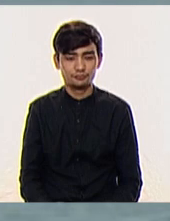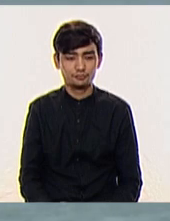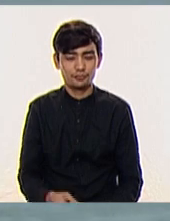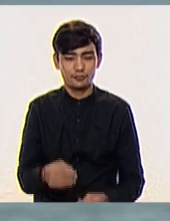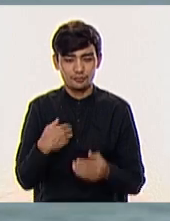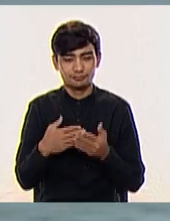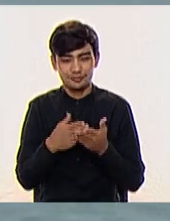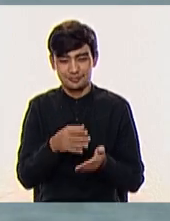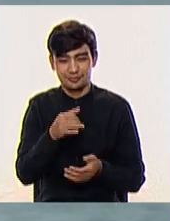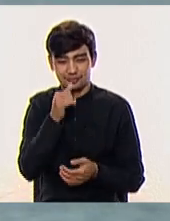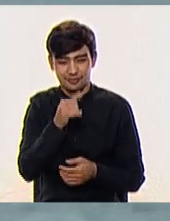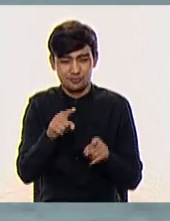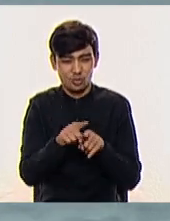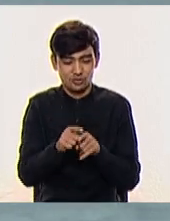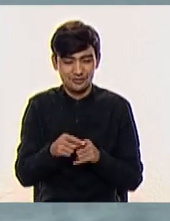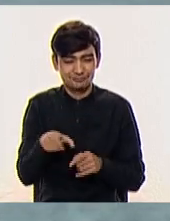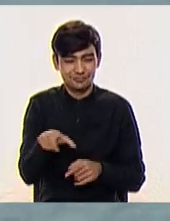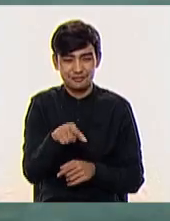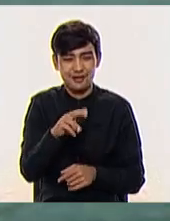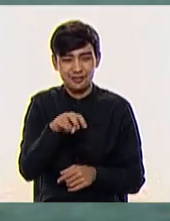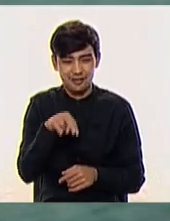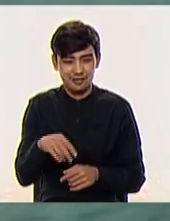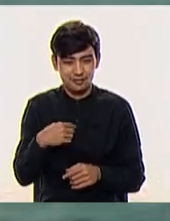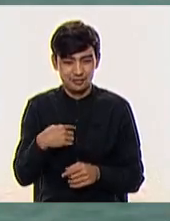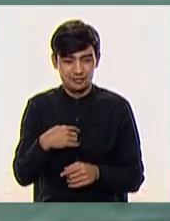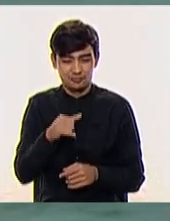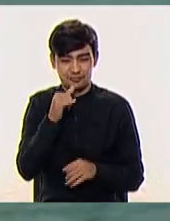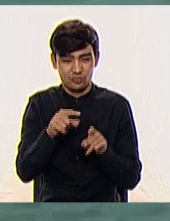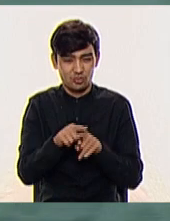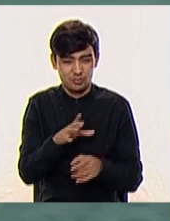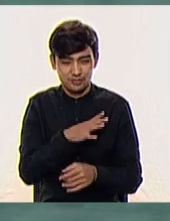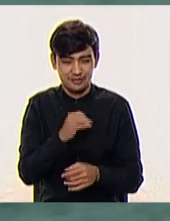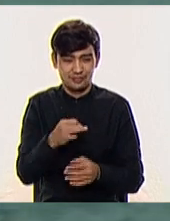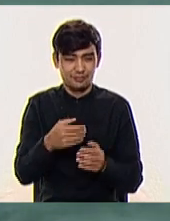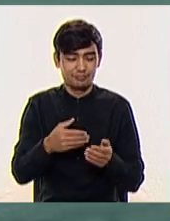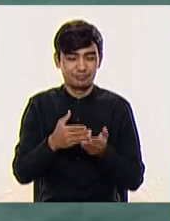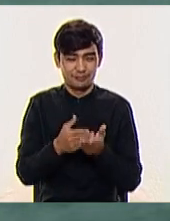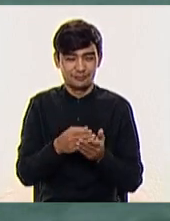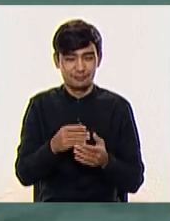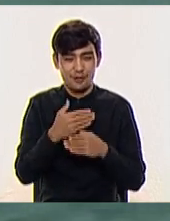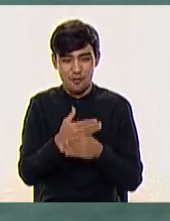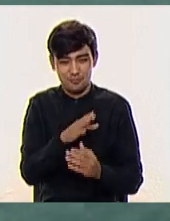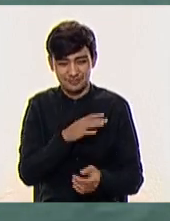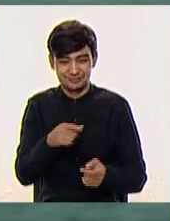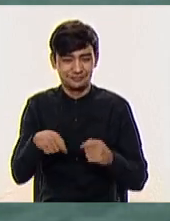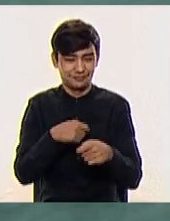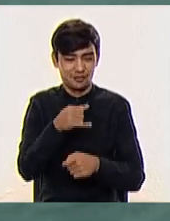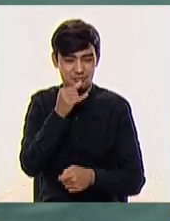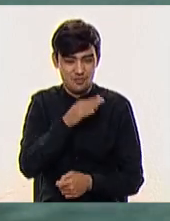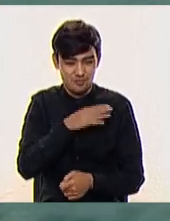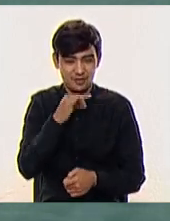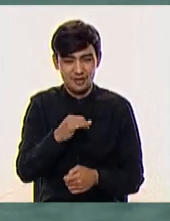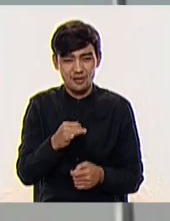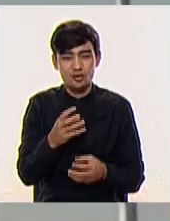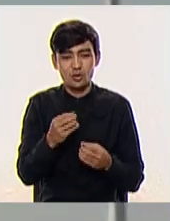Попытки разблокировать Суэцкий канал пока безуспешны. Несколько буксиров не смогли сдвинуть с места многотонное судно. Не исключено,